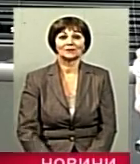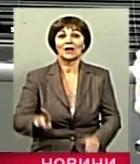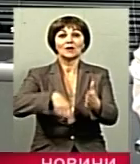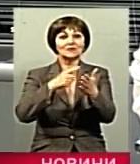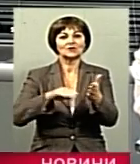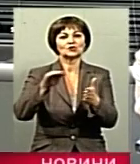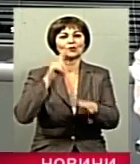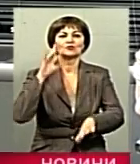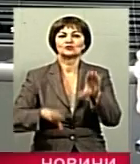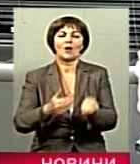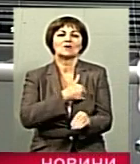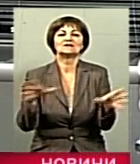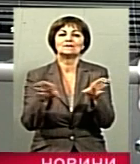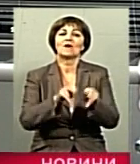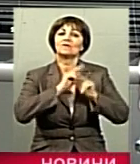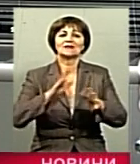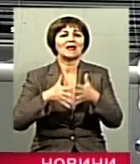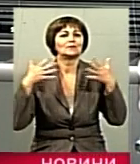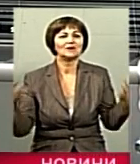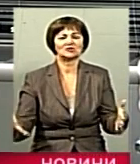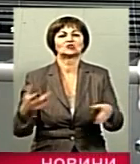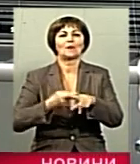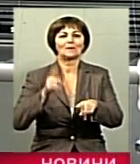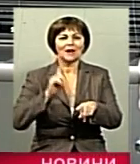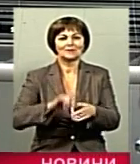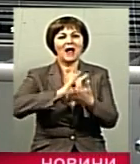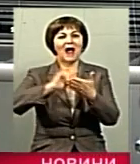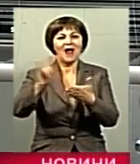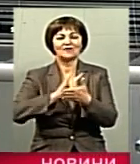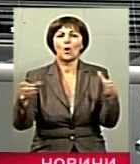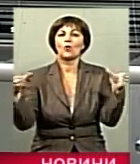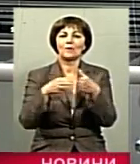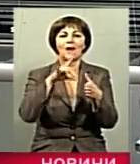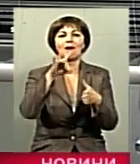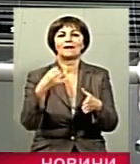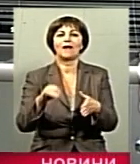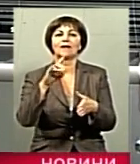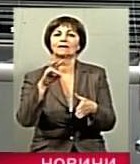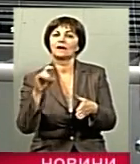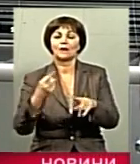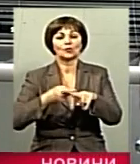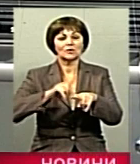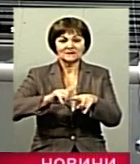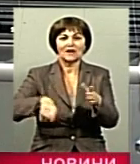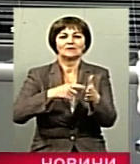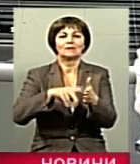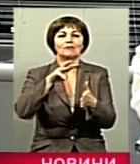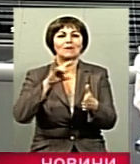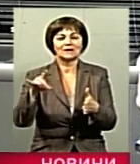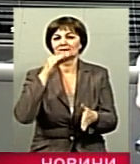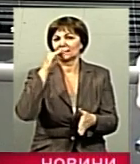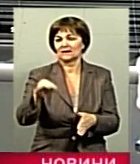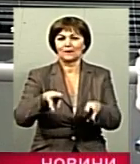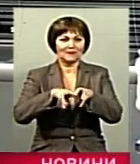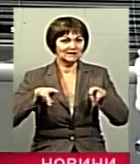Місто Житомир розраховує на співпрацю із найбільшим лоукостером Європи – авіакомпанією Ryanair. Про це житомирський міський голова Сергій Сухомлин